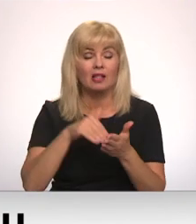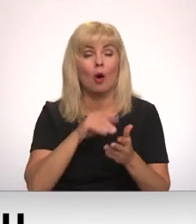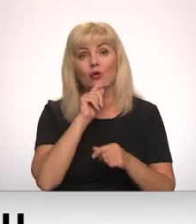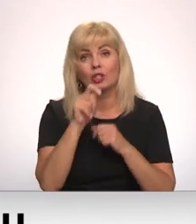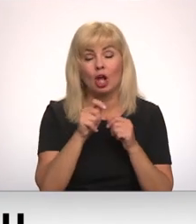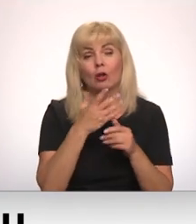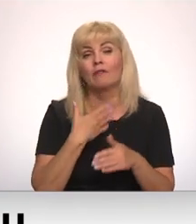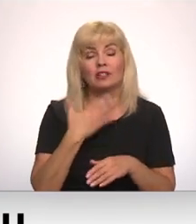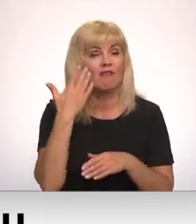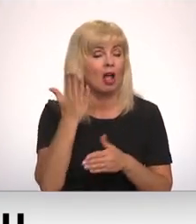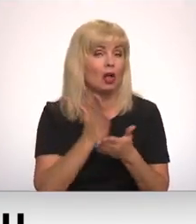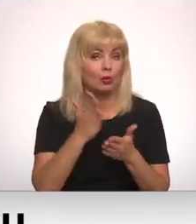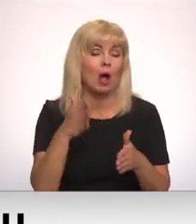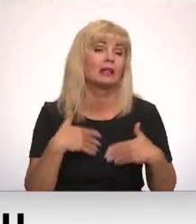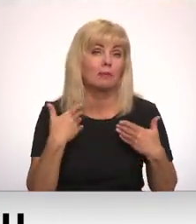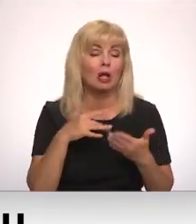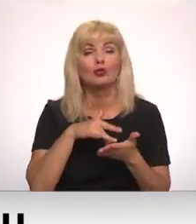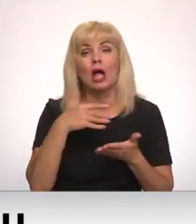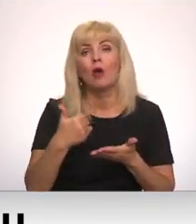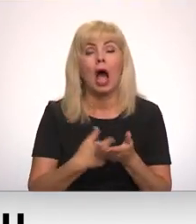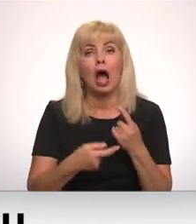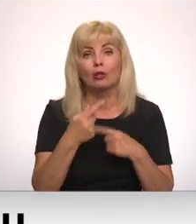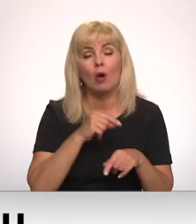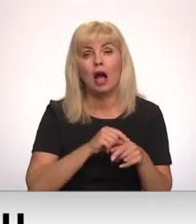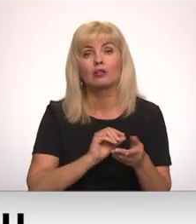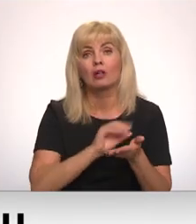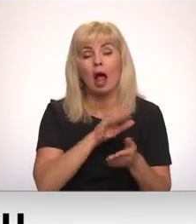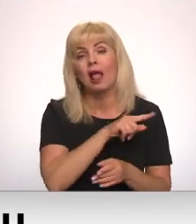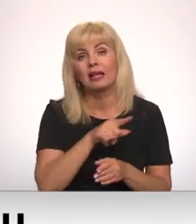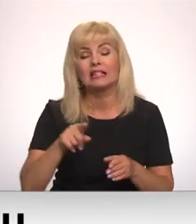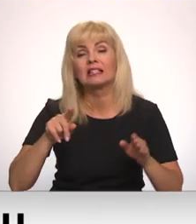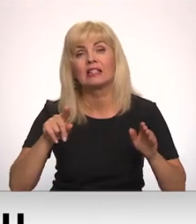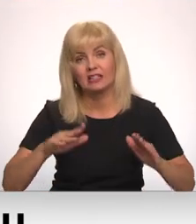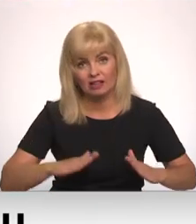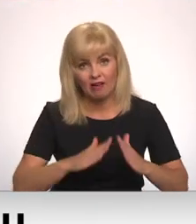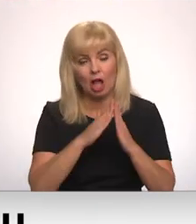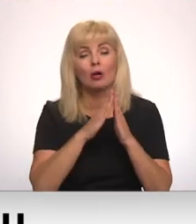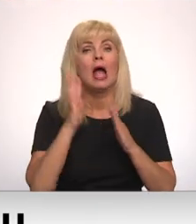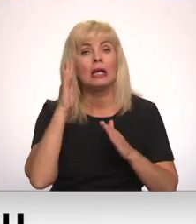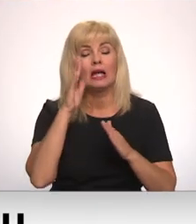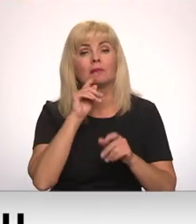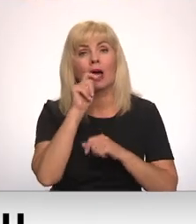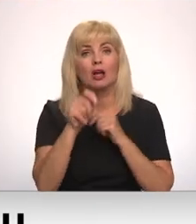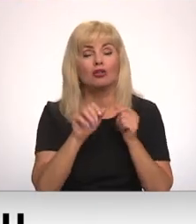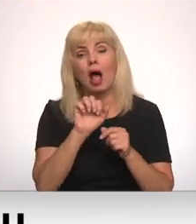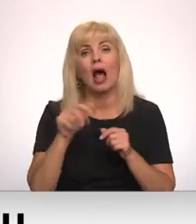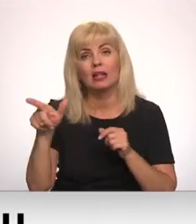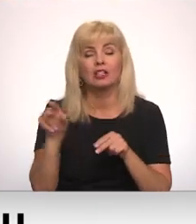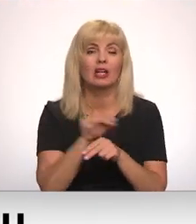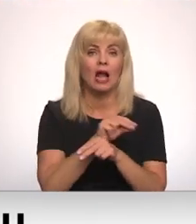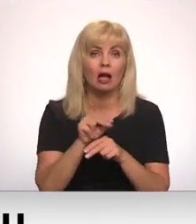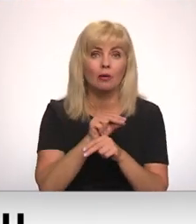ļoti priecājamies. Centrā aicina atjaunot asins krājumus līdz svētkiem un ir iespējams arī ziedot Alisas rehabilitācijai